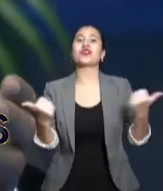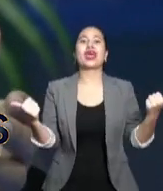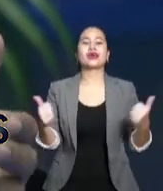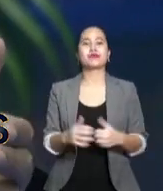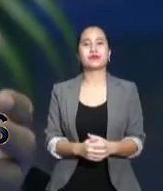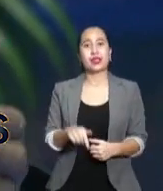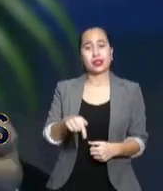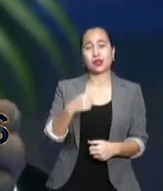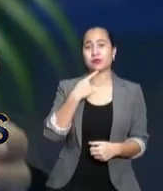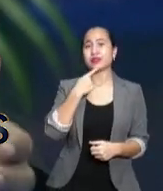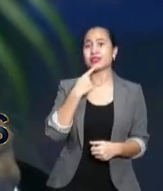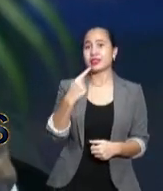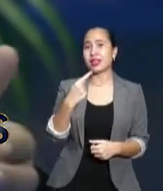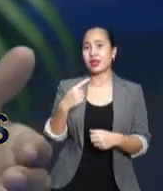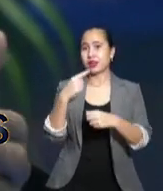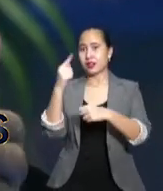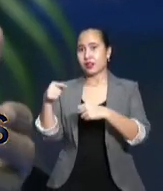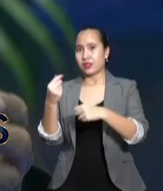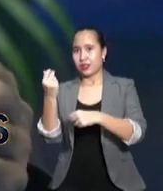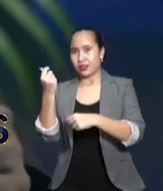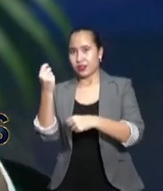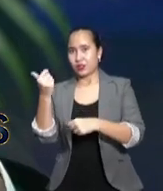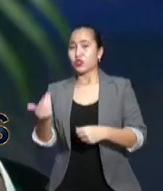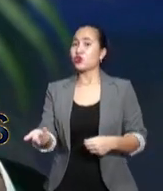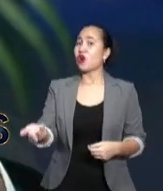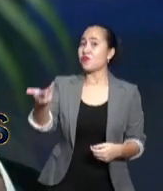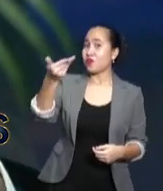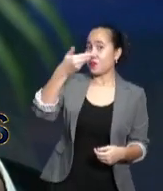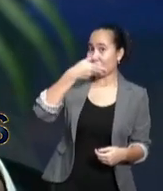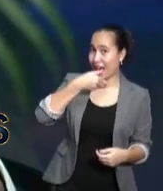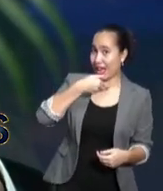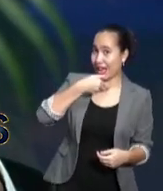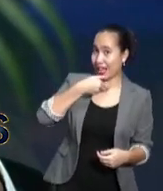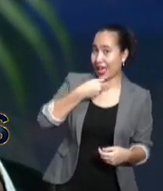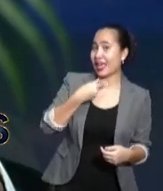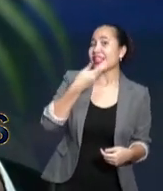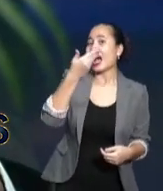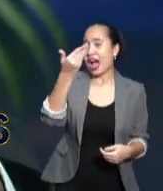houdt in dat die koers door vraag en aanbod bepaald wordt.